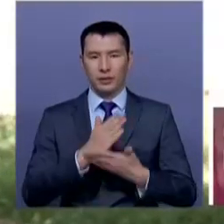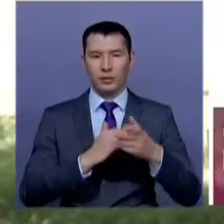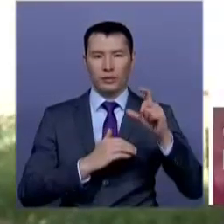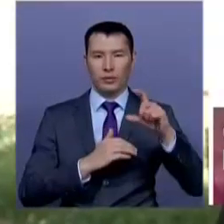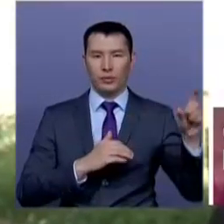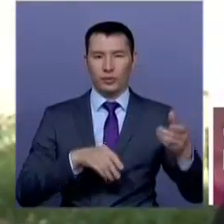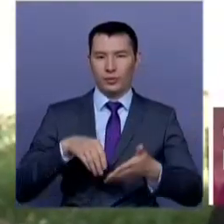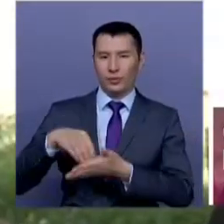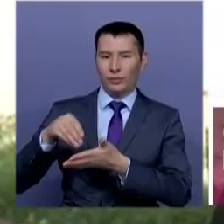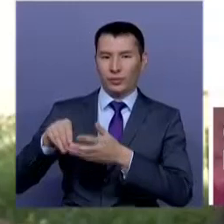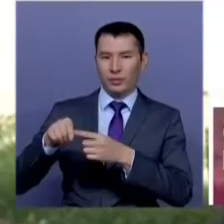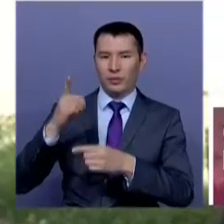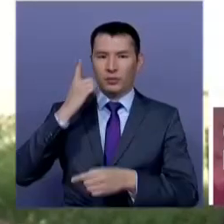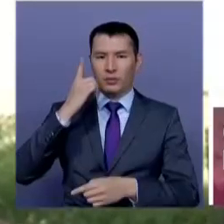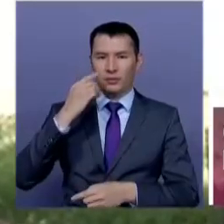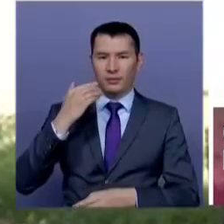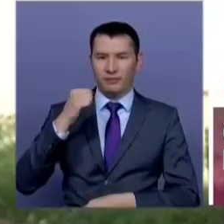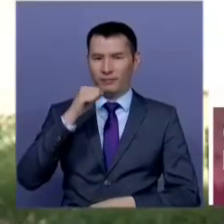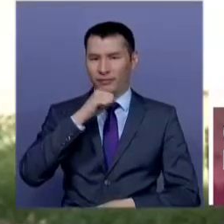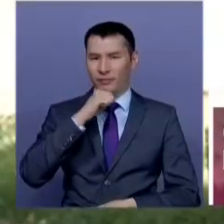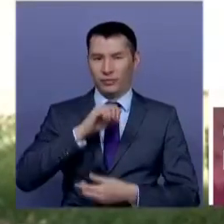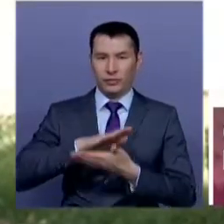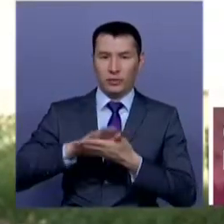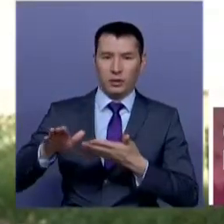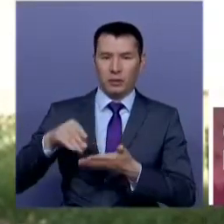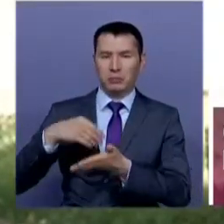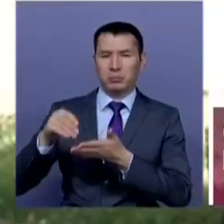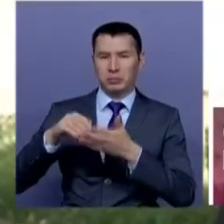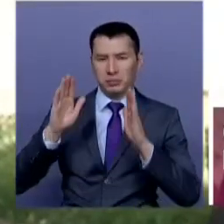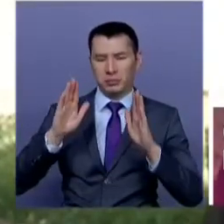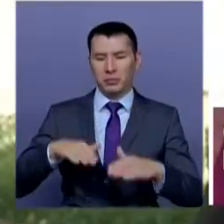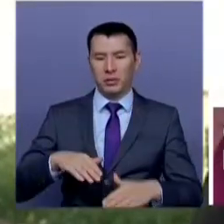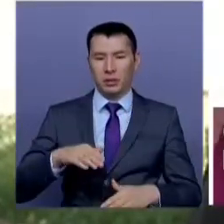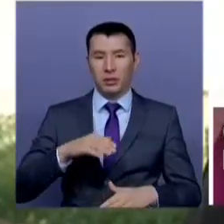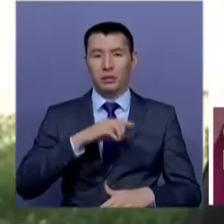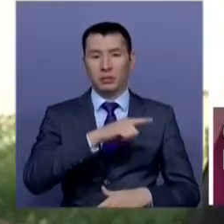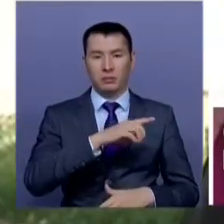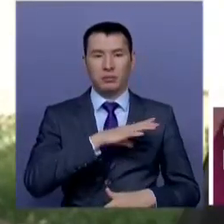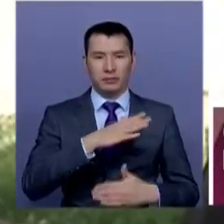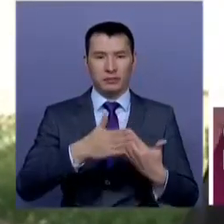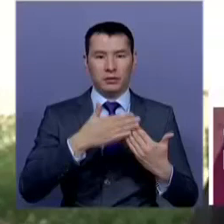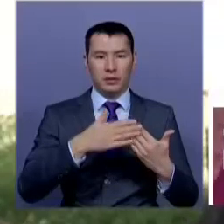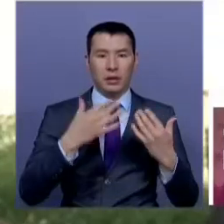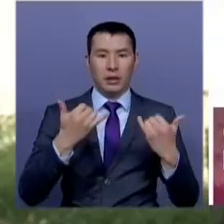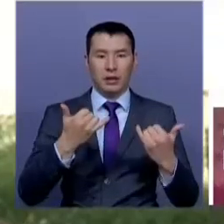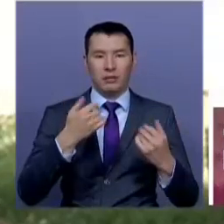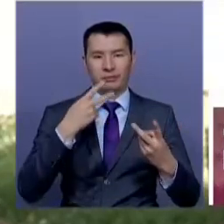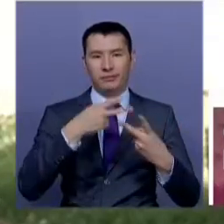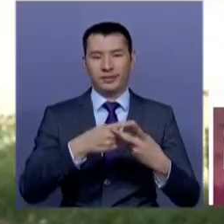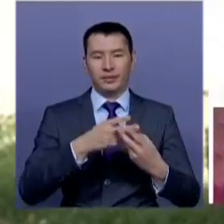краденое имущество, заведомо зная, что они похищены, именно привлекались к уголовной ответственности, они сейчас отбывают